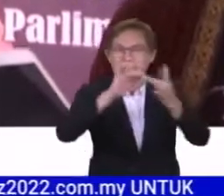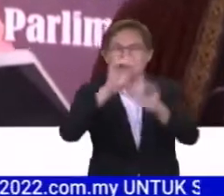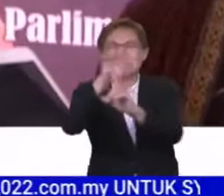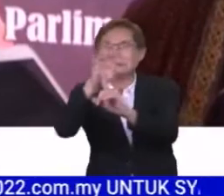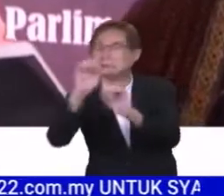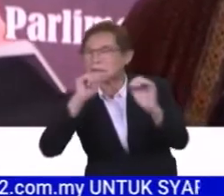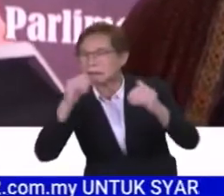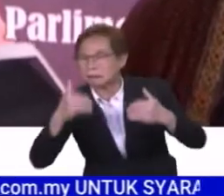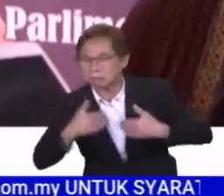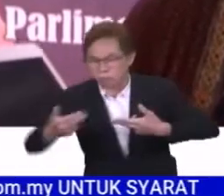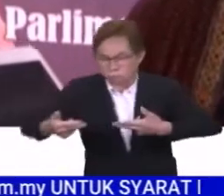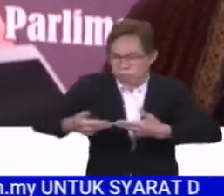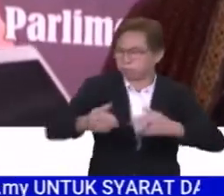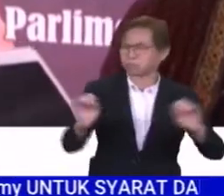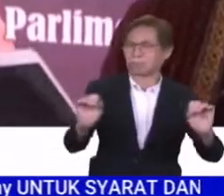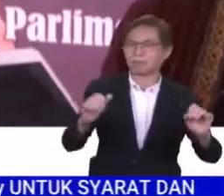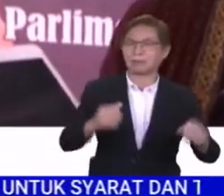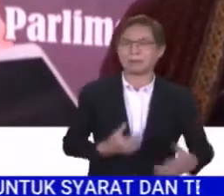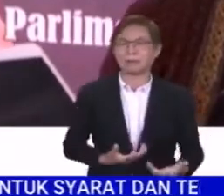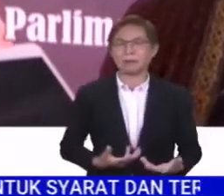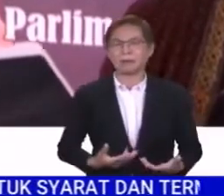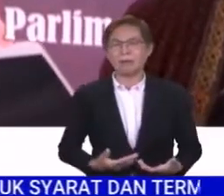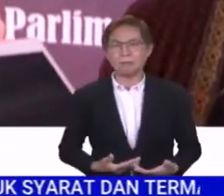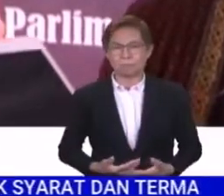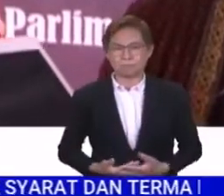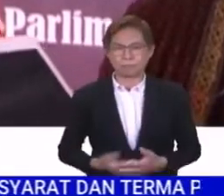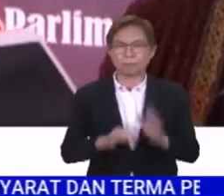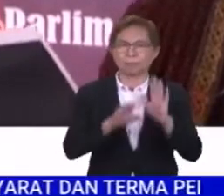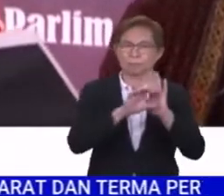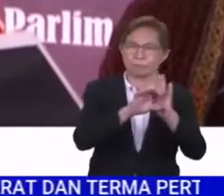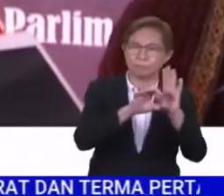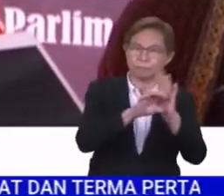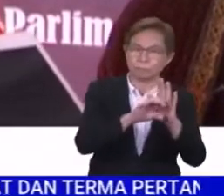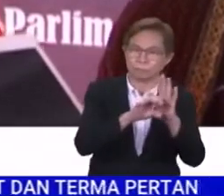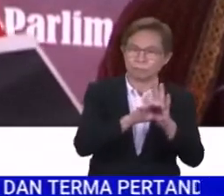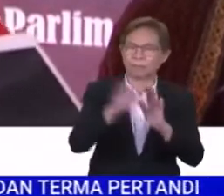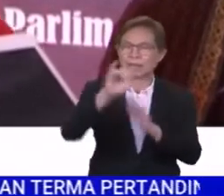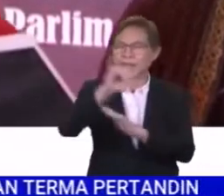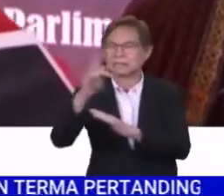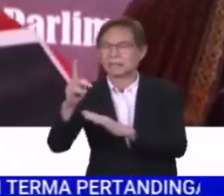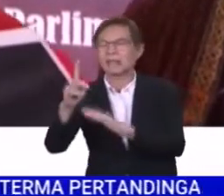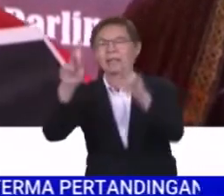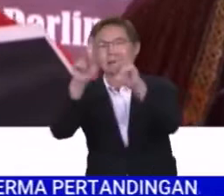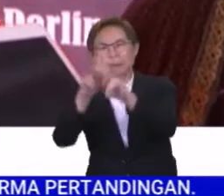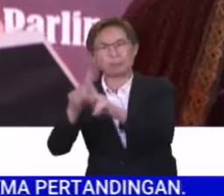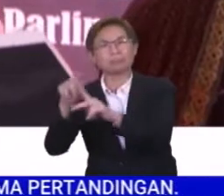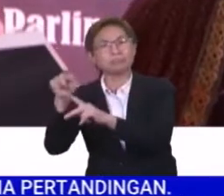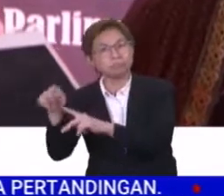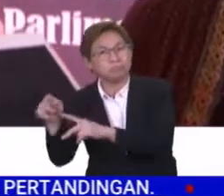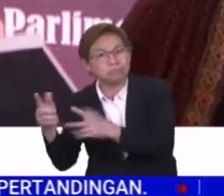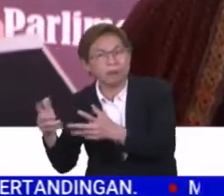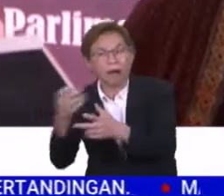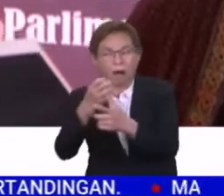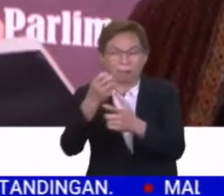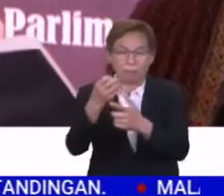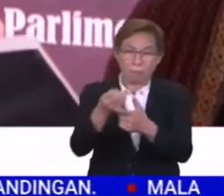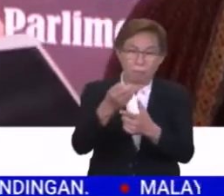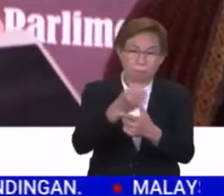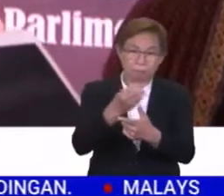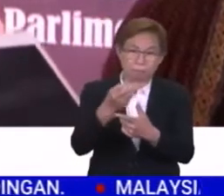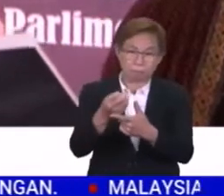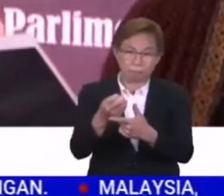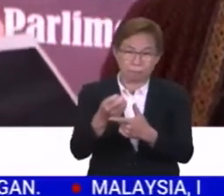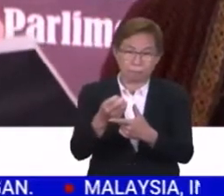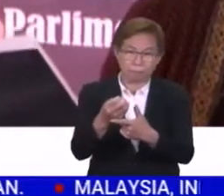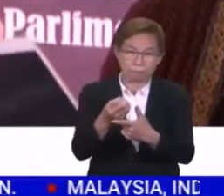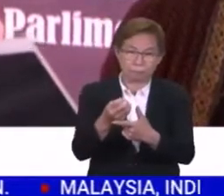keluar-keluar dia tengok imunisasi tak ada dah. Ha, jadi katalah umpamanya dia punya jawatankuasa kampung situ ataupun